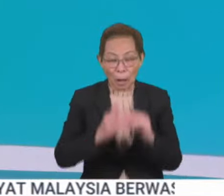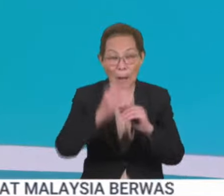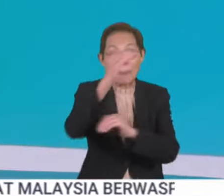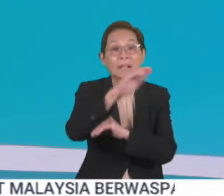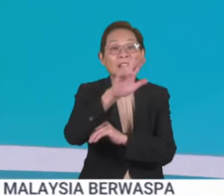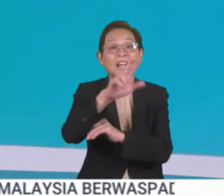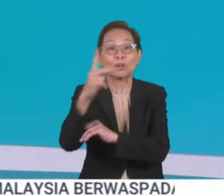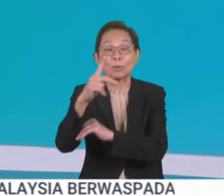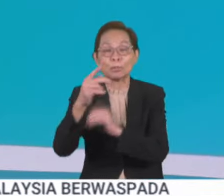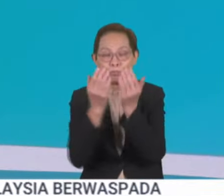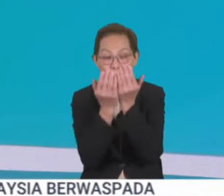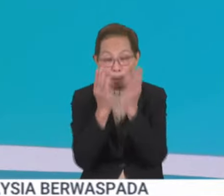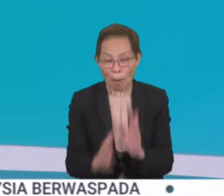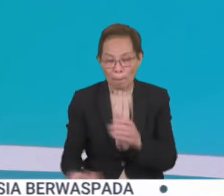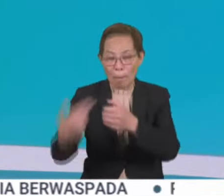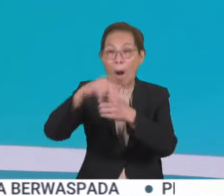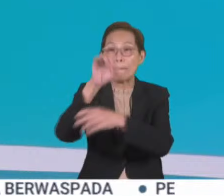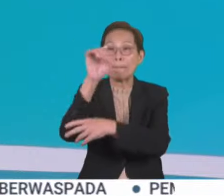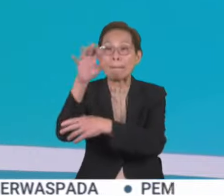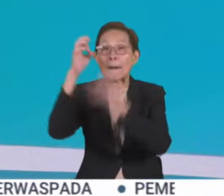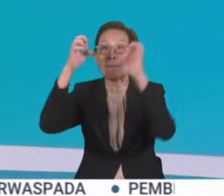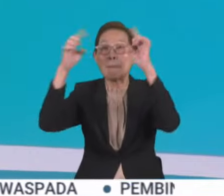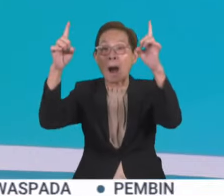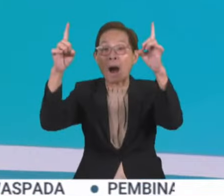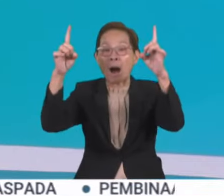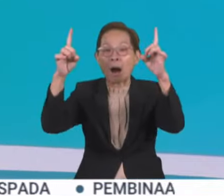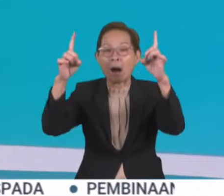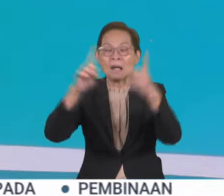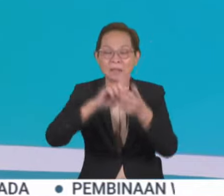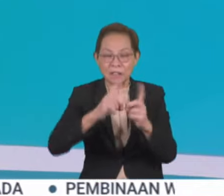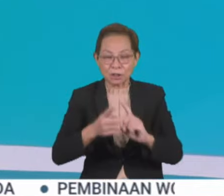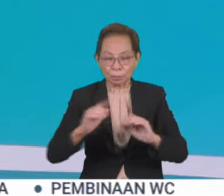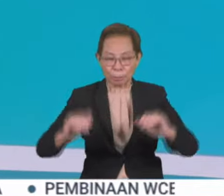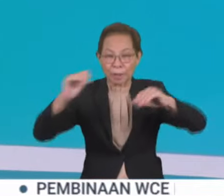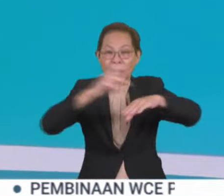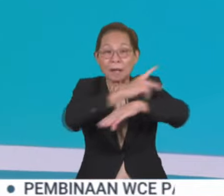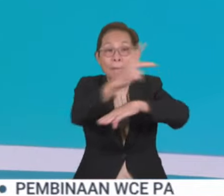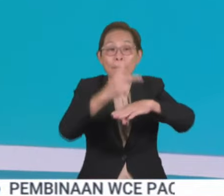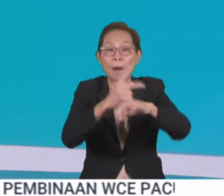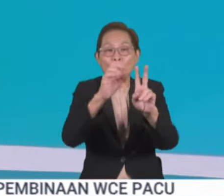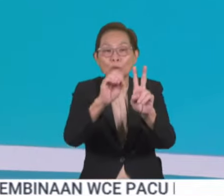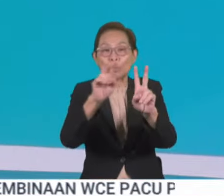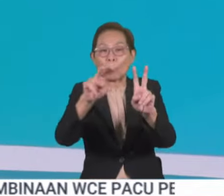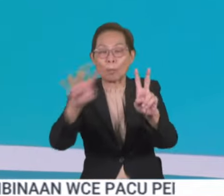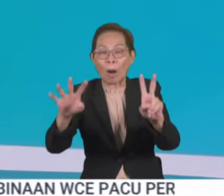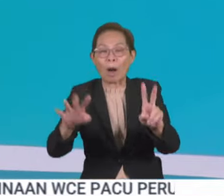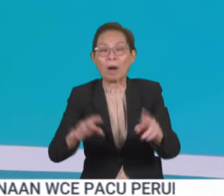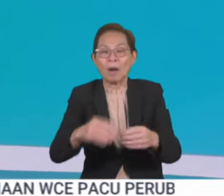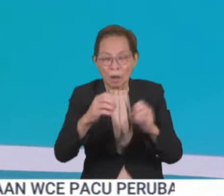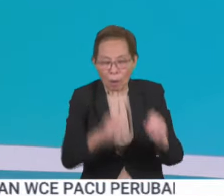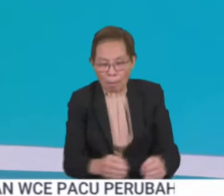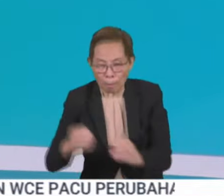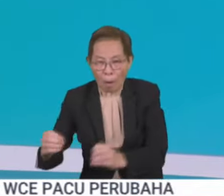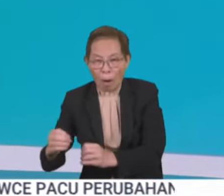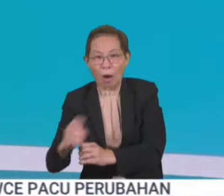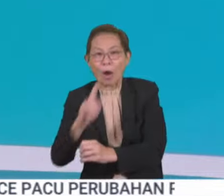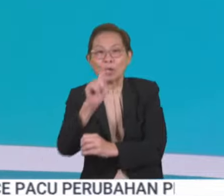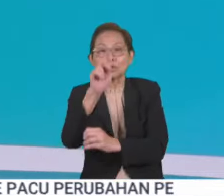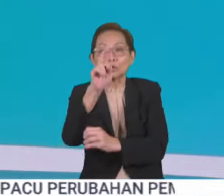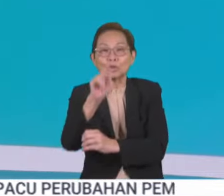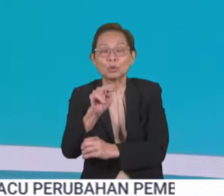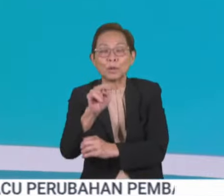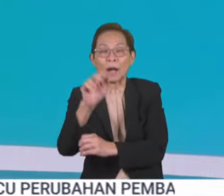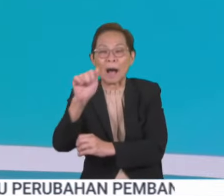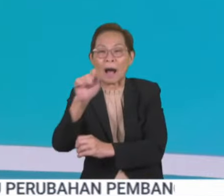Lebih dari 3,000 pelajar menyertai Karnival Pendidikan Digital Peringkat Kebangsaan 2024 yang dianjurkan di Auditorium Tun Azizan